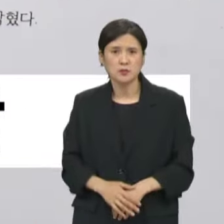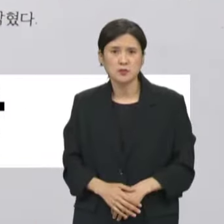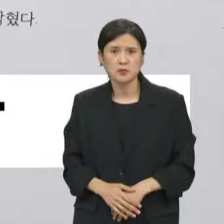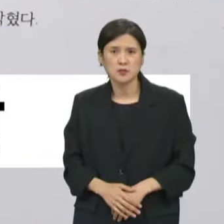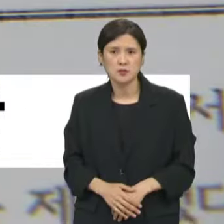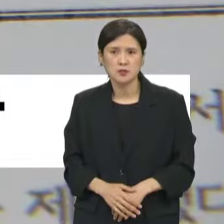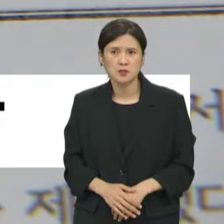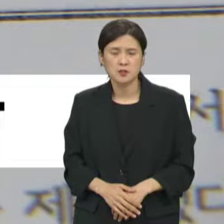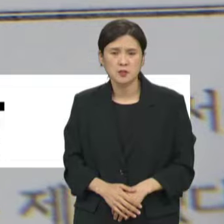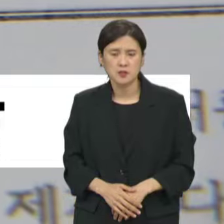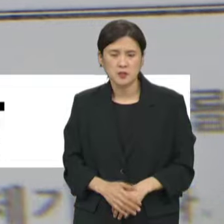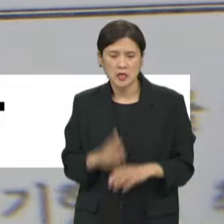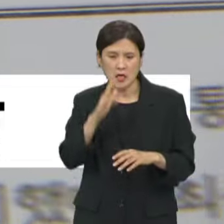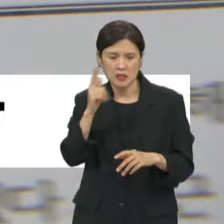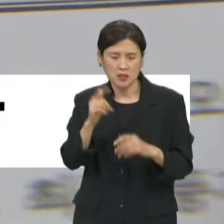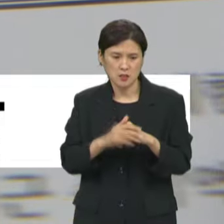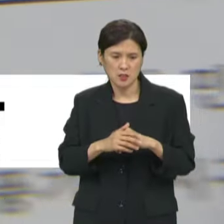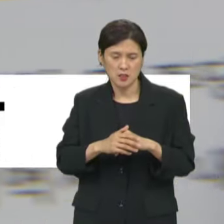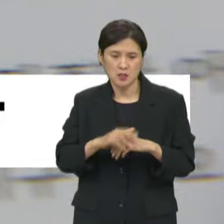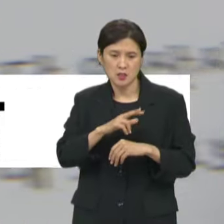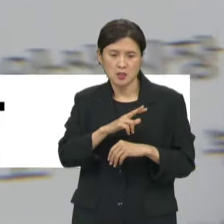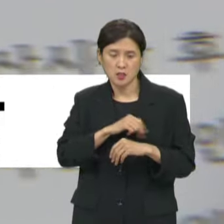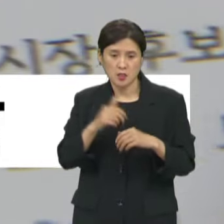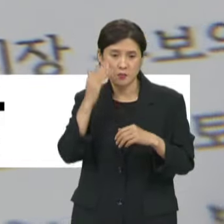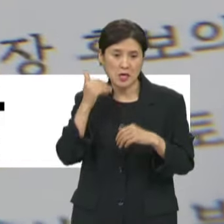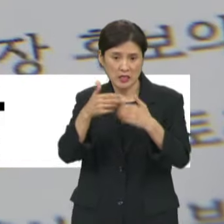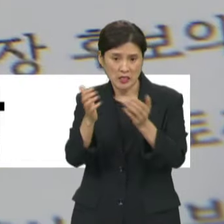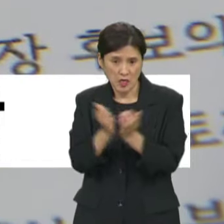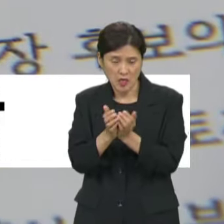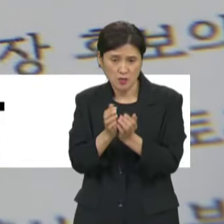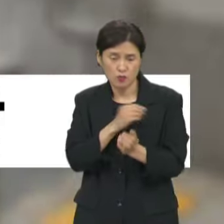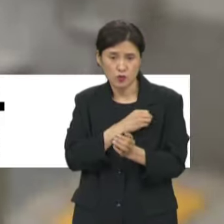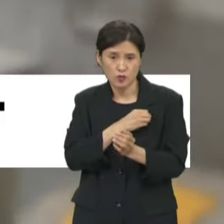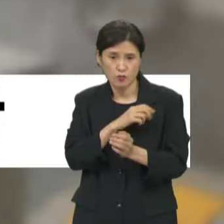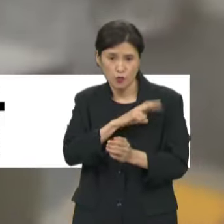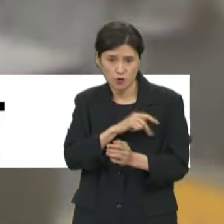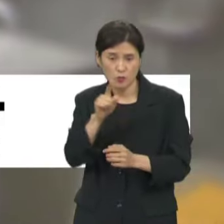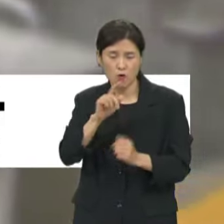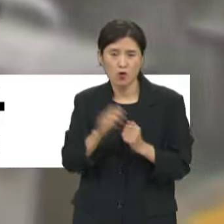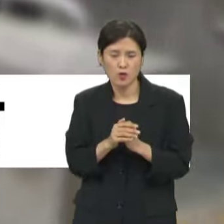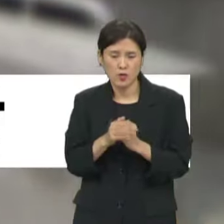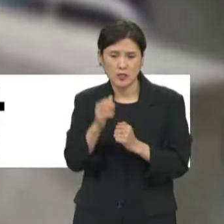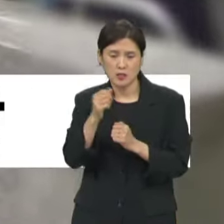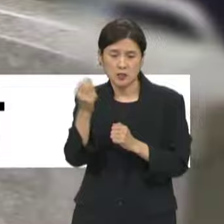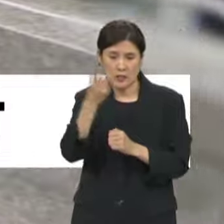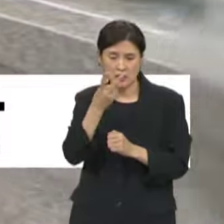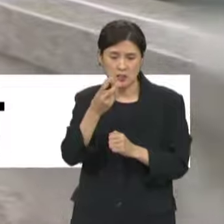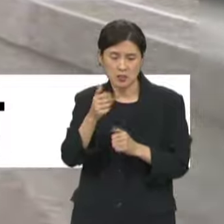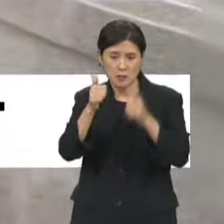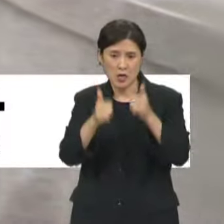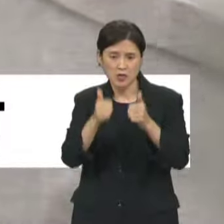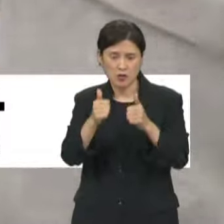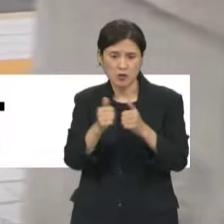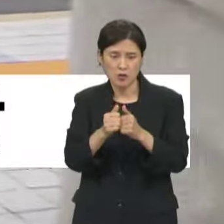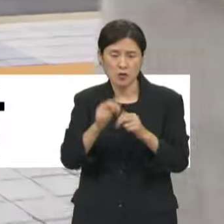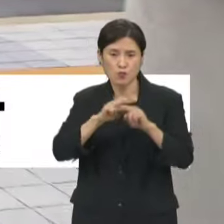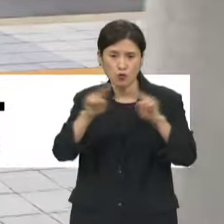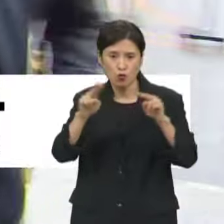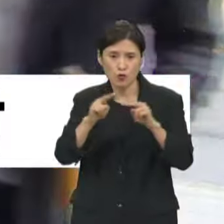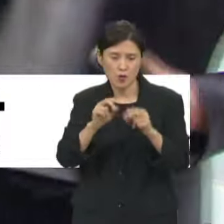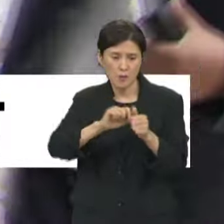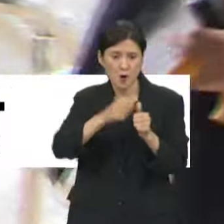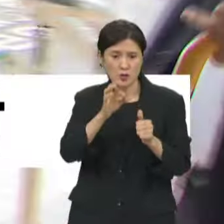있습니다 아산시 회 민주당 소석 의원들은 최근 파기 환송심에서 당선 무효형인 벌금